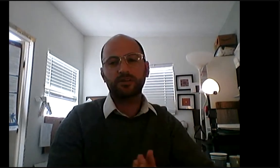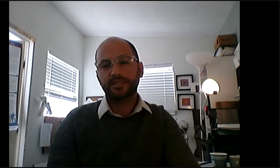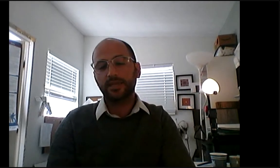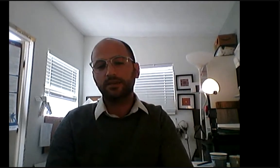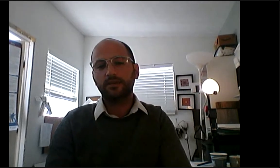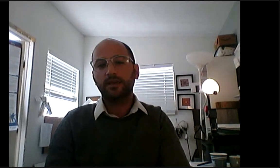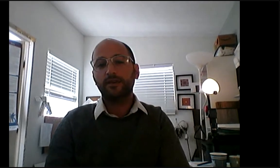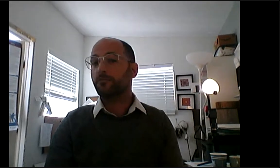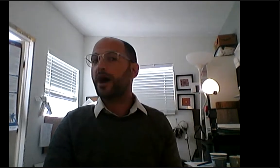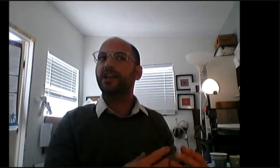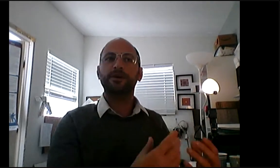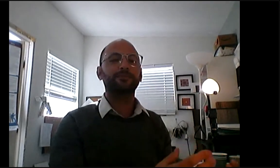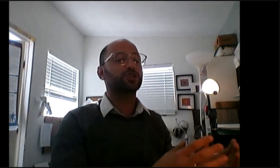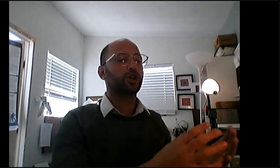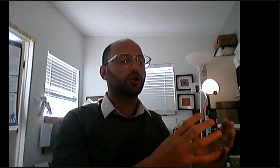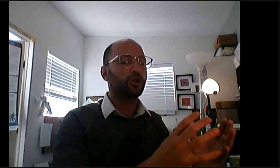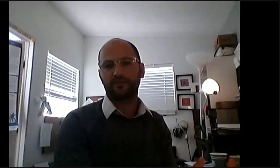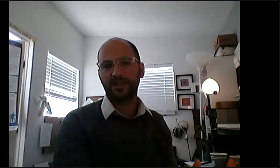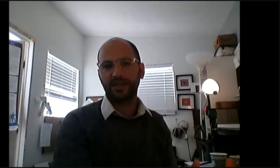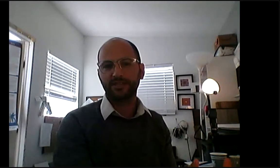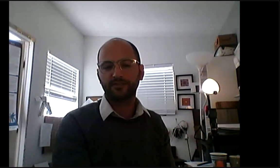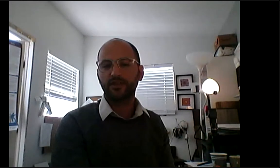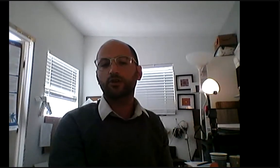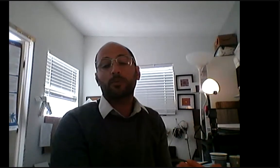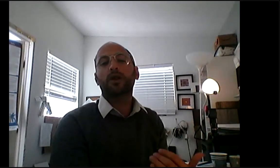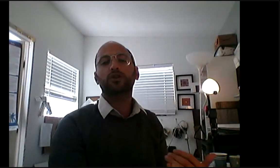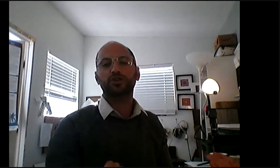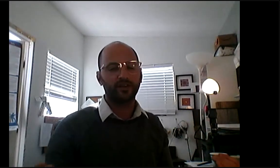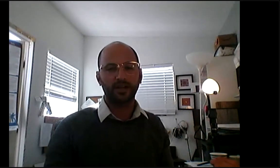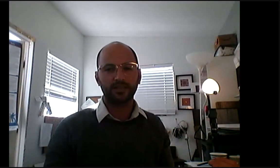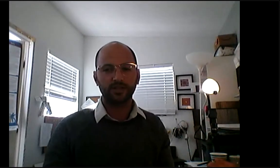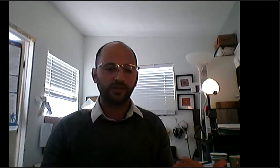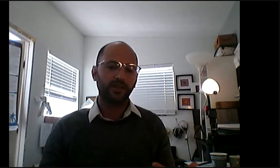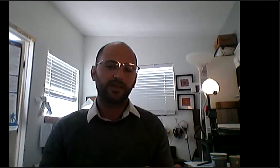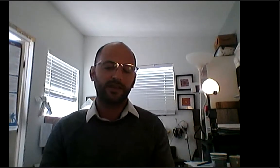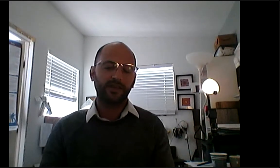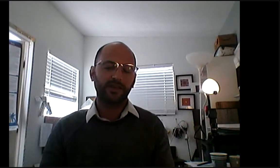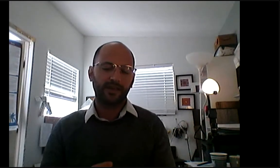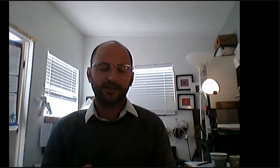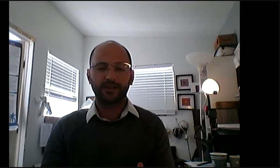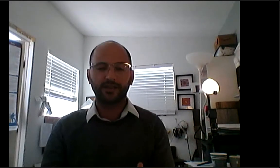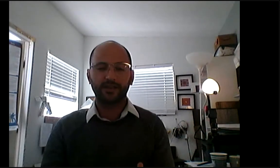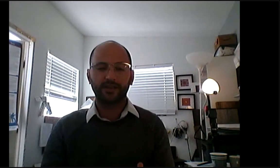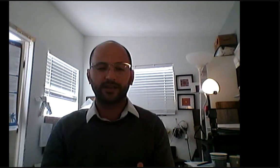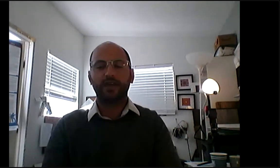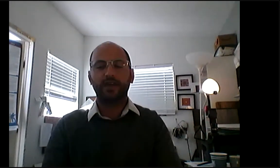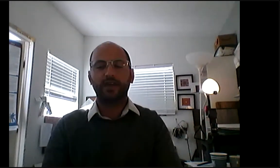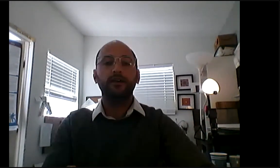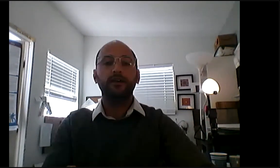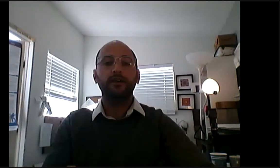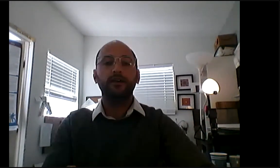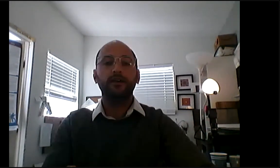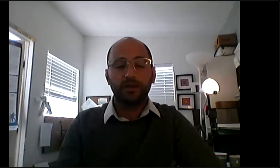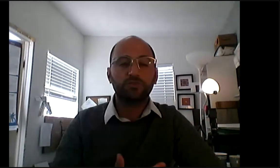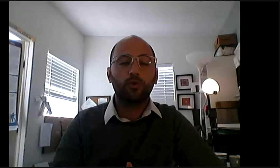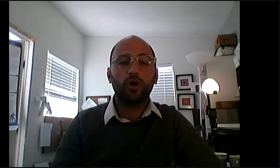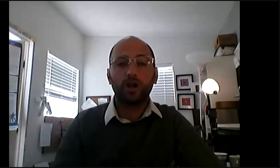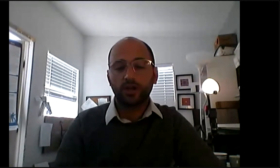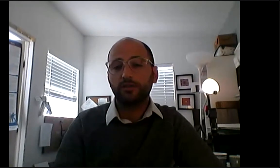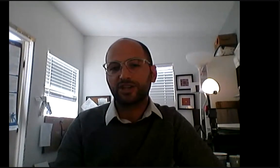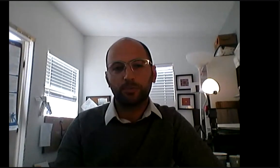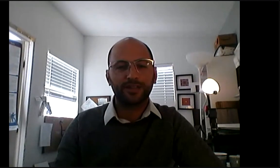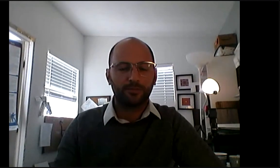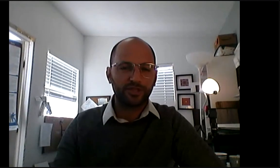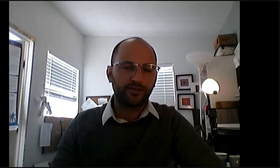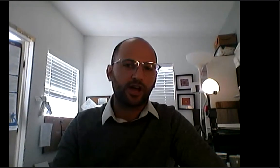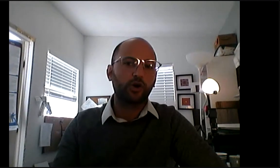מוכר או אם אני מזכיר, ומה האלמנטים שלא שווים לי כסף? כלומר, מה לא שווה לי לעשות? כדי לנסות לשמור על